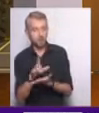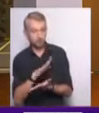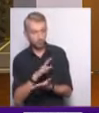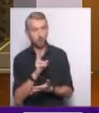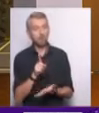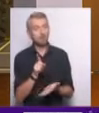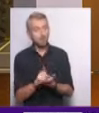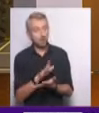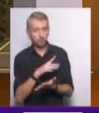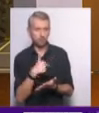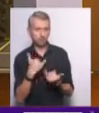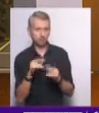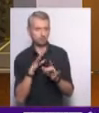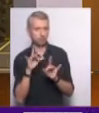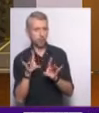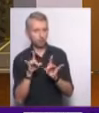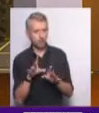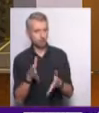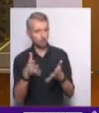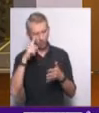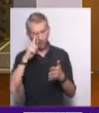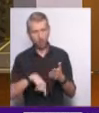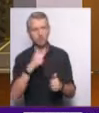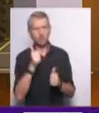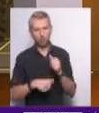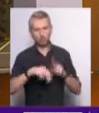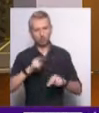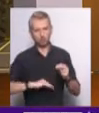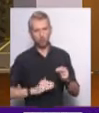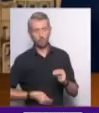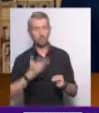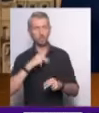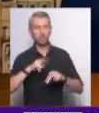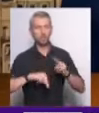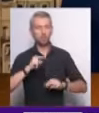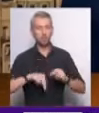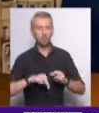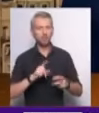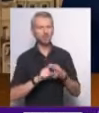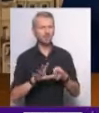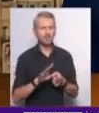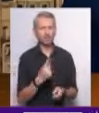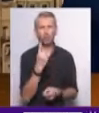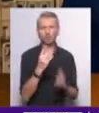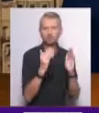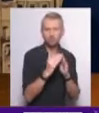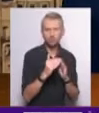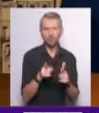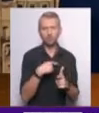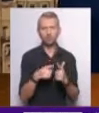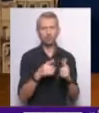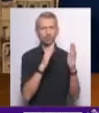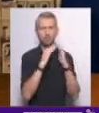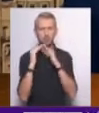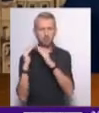вам розказував і чітко переконаний, що кожен забудовник, будуючи незалежно там один будинок чи цілий житловий комплекс